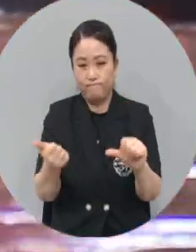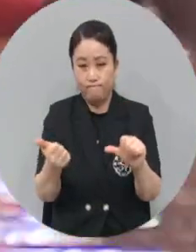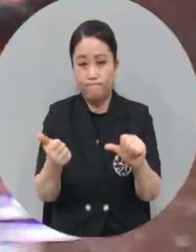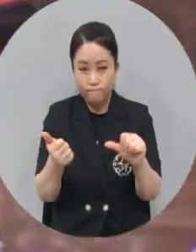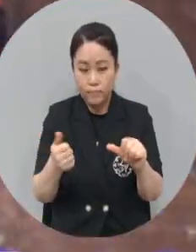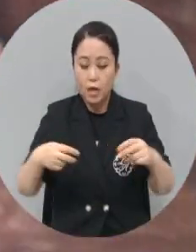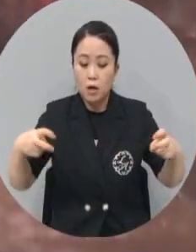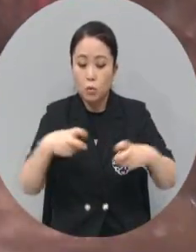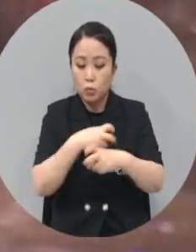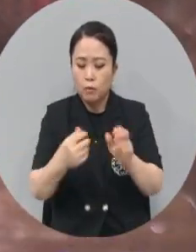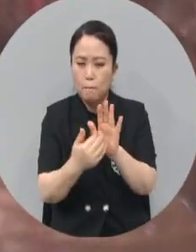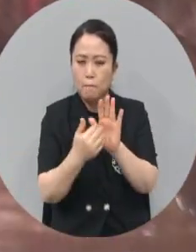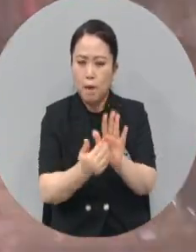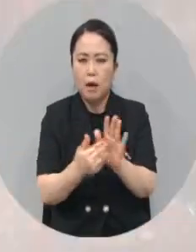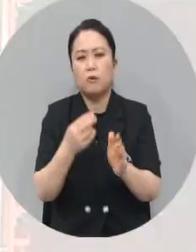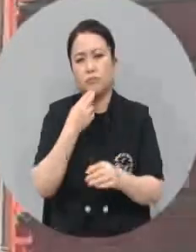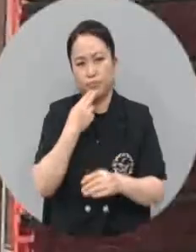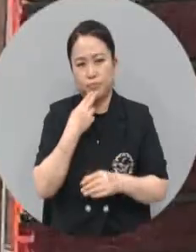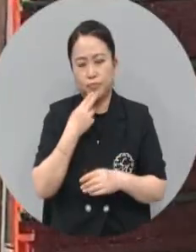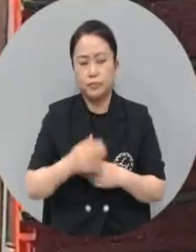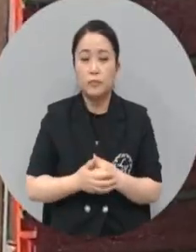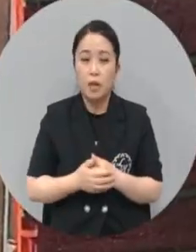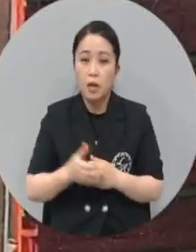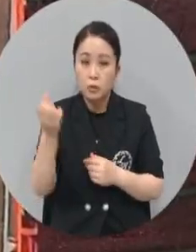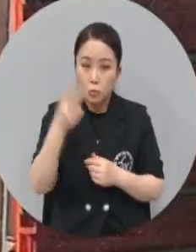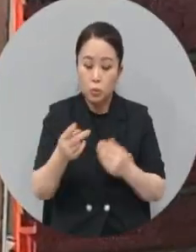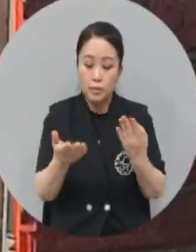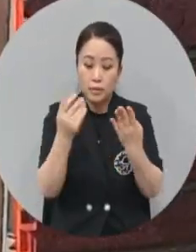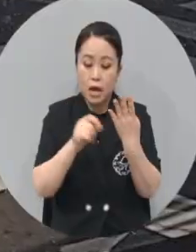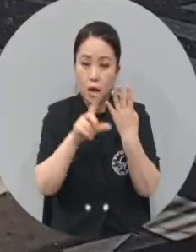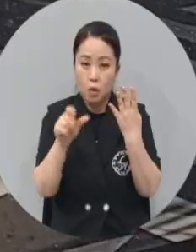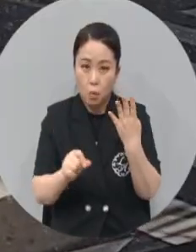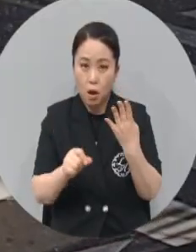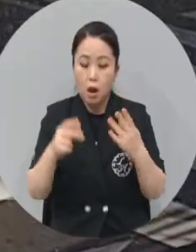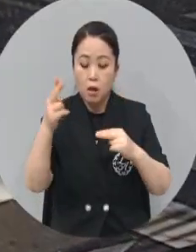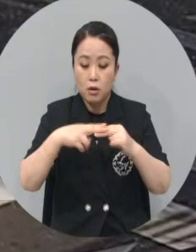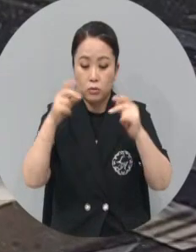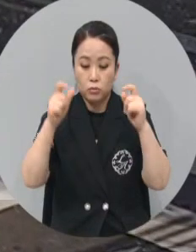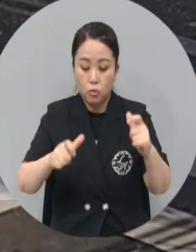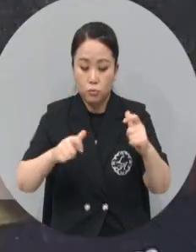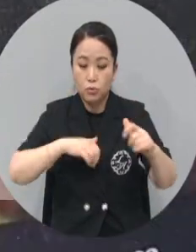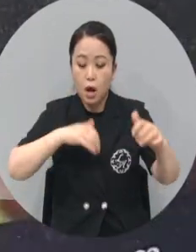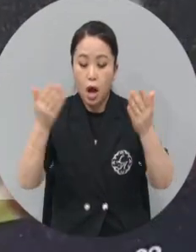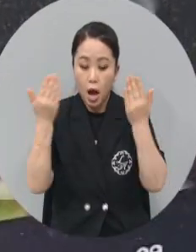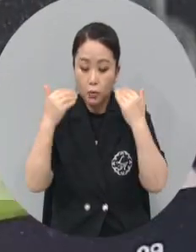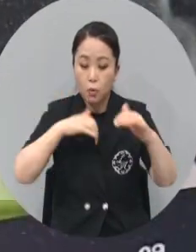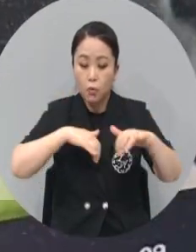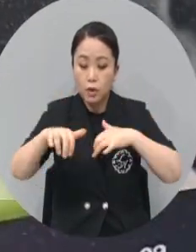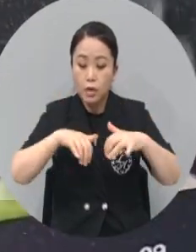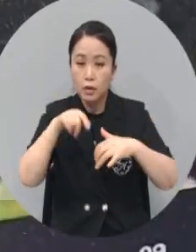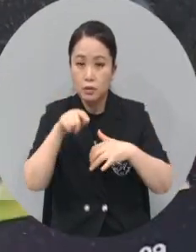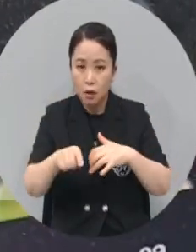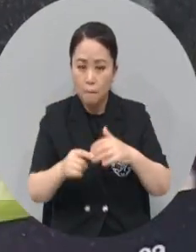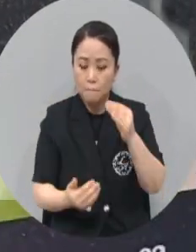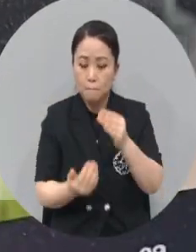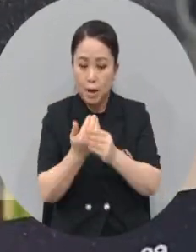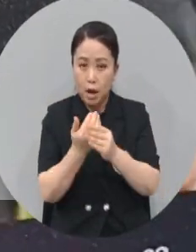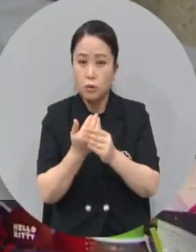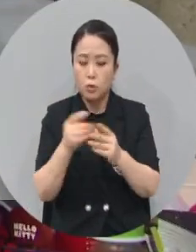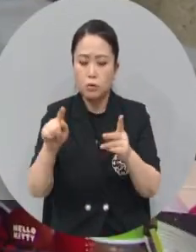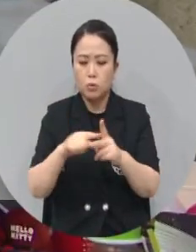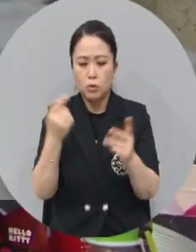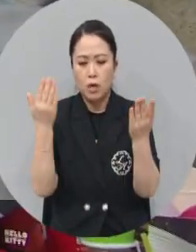교통통제는 이루어지지 않았습니다. 지난 4월에는 영도구 통학로에서 발생한 사고로 등굣길에